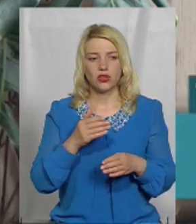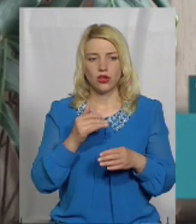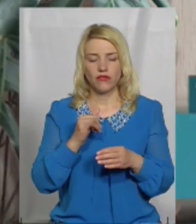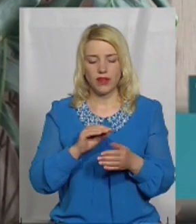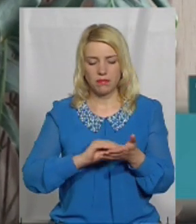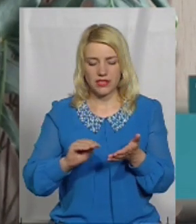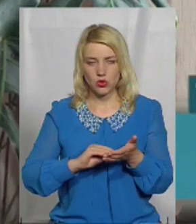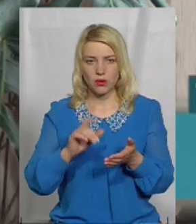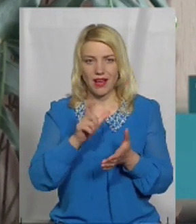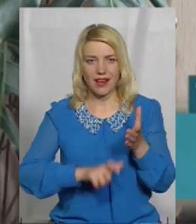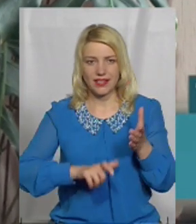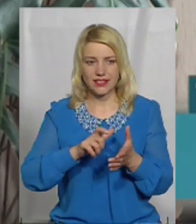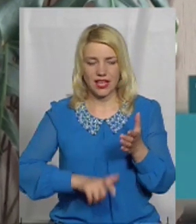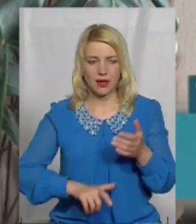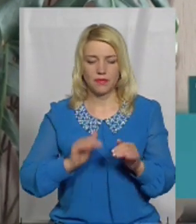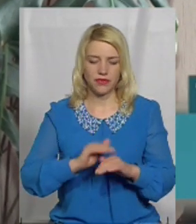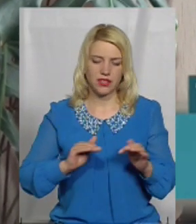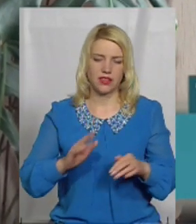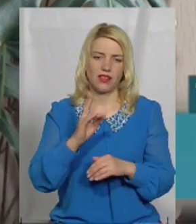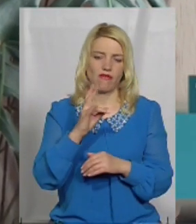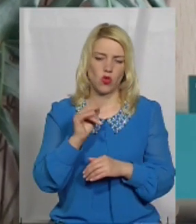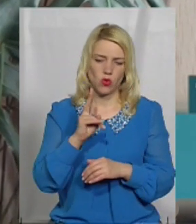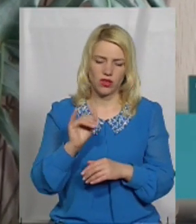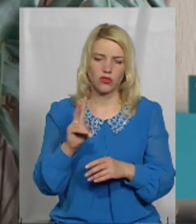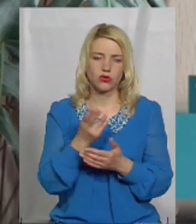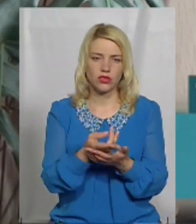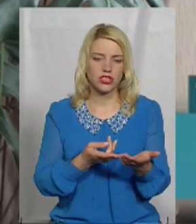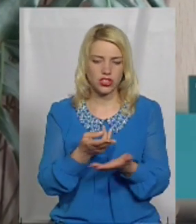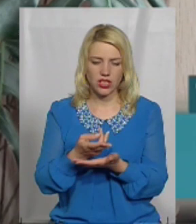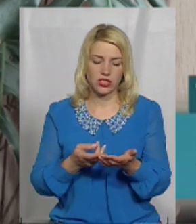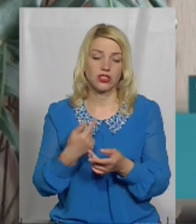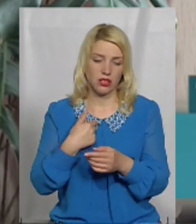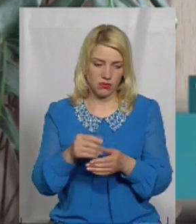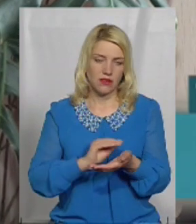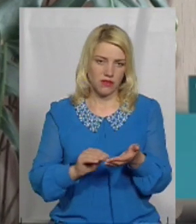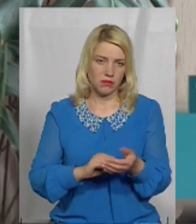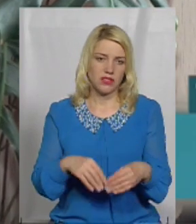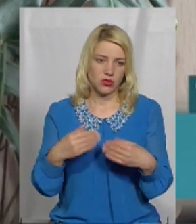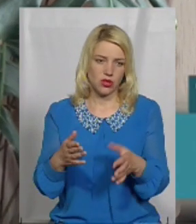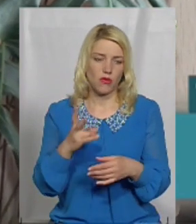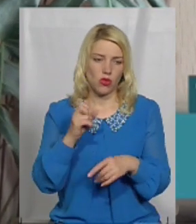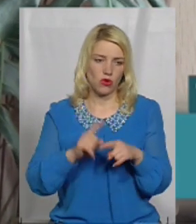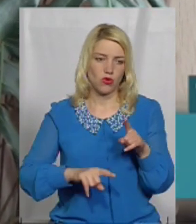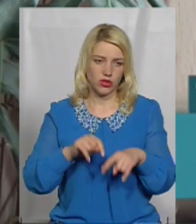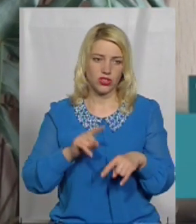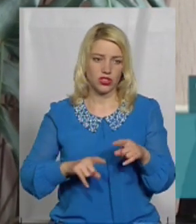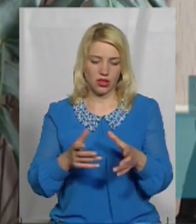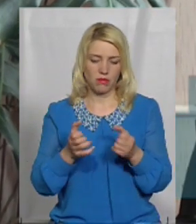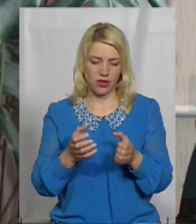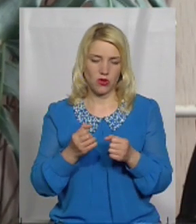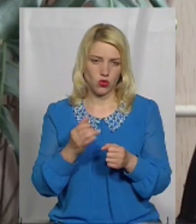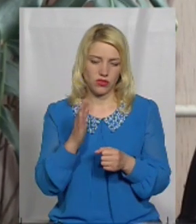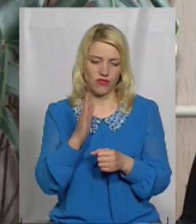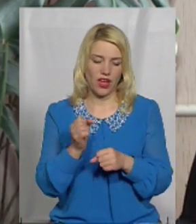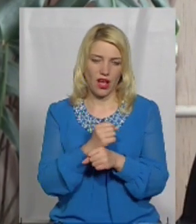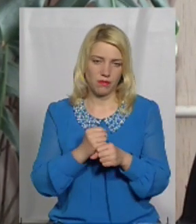рецепти. Діти, внуки, такі, що лежачі, ми виписуємо їм, але родичі беруть в аптеці ці